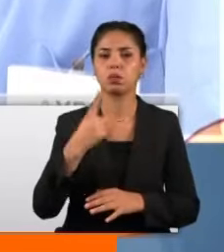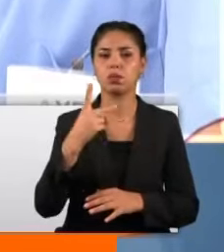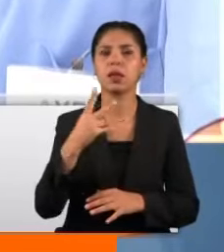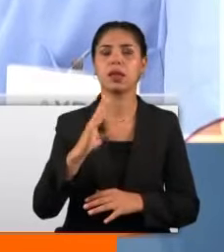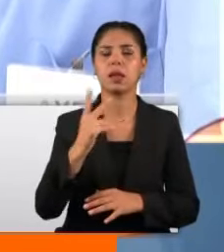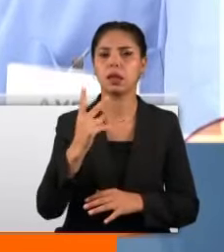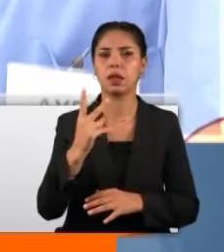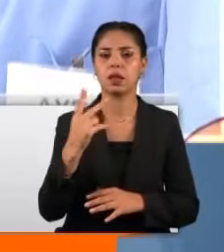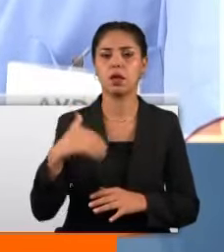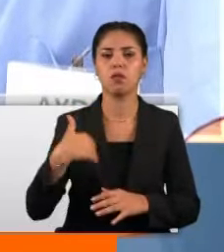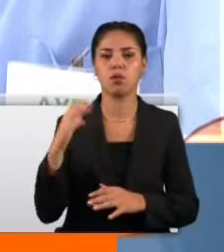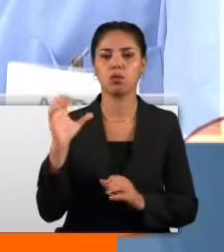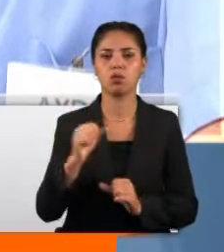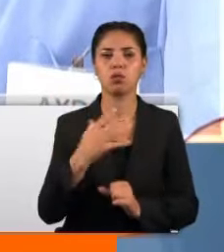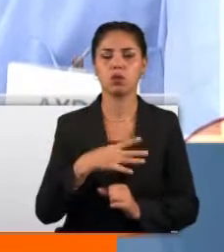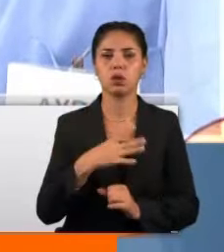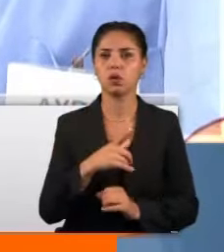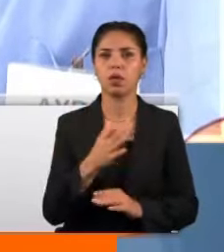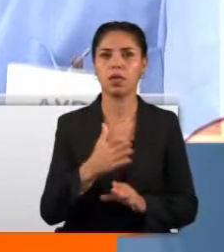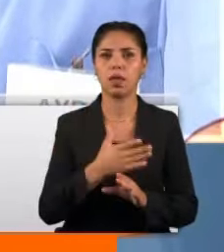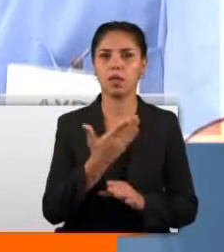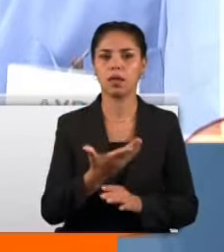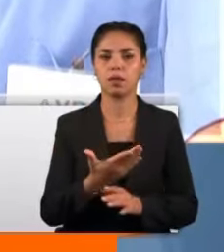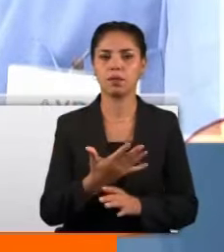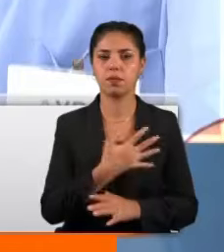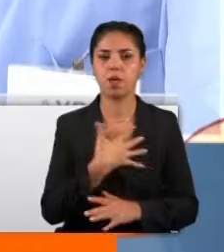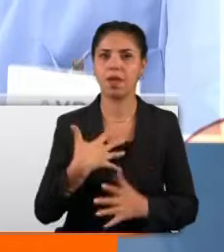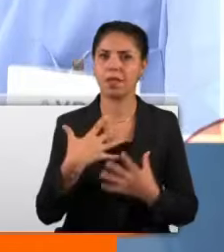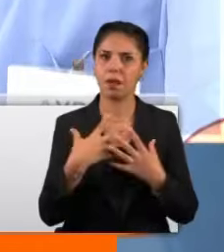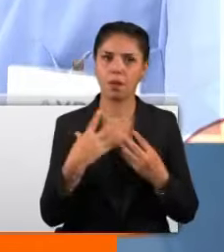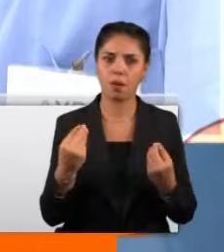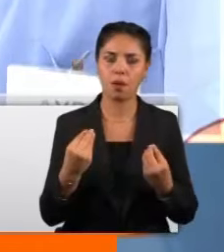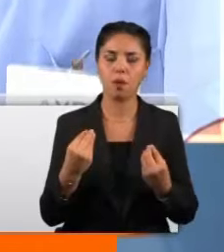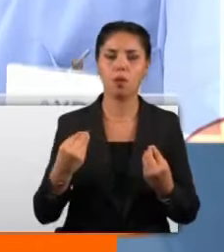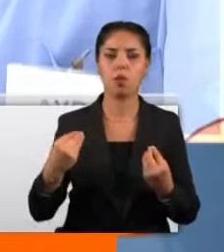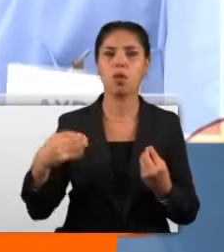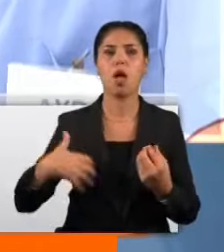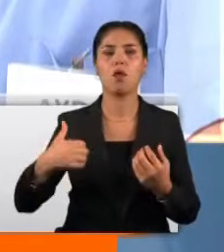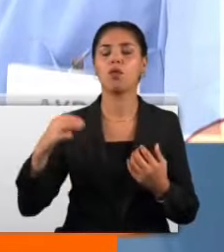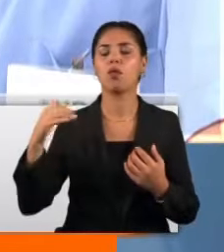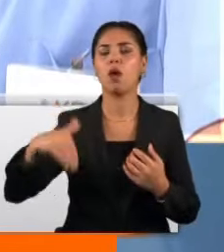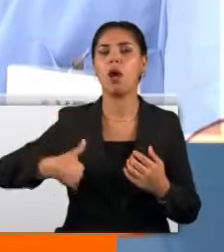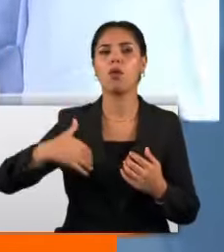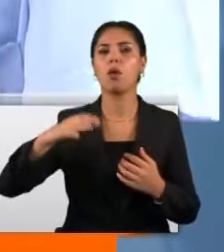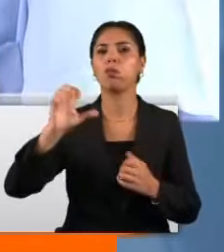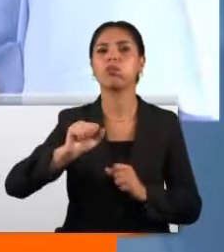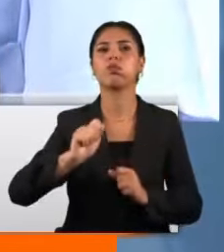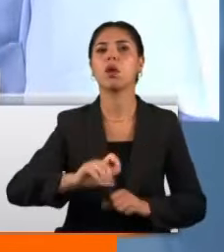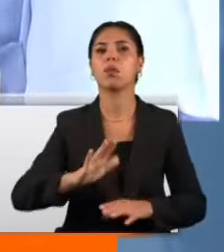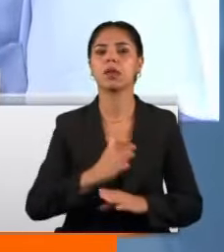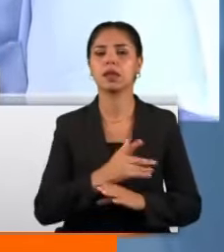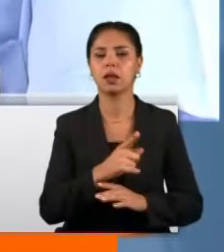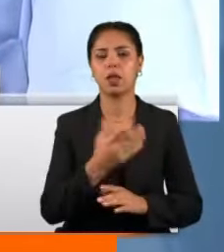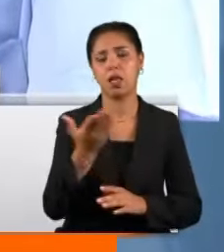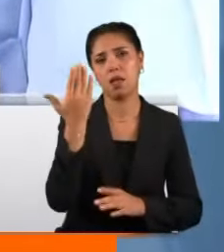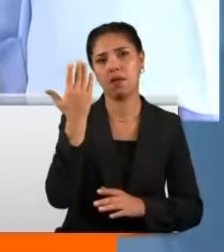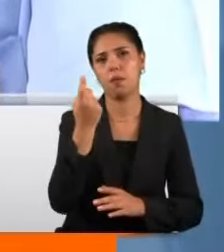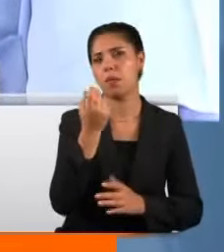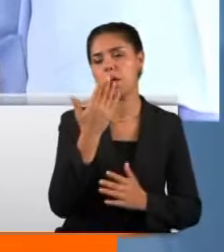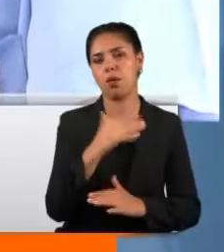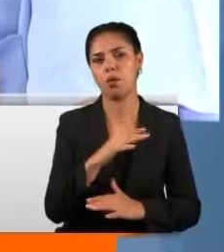tane. Neden? Mesela annen kaybolduğunda niye o avukatları tutmadın anneni bulsunlar diye? Bugünkü durumum yokmuş